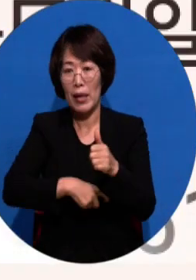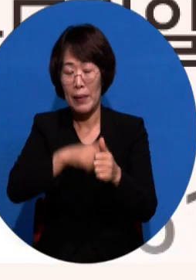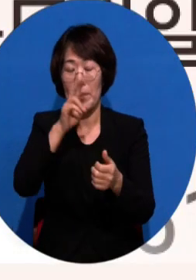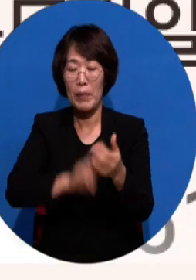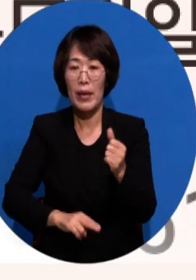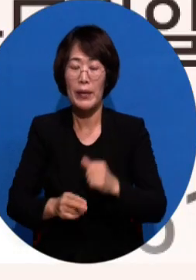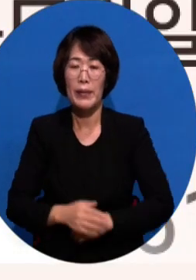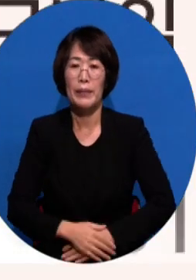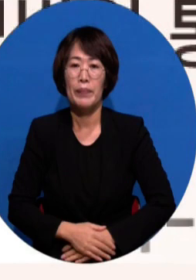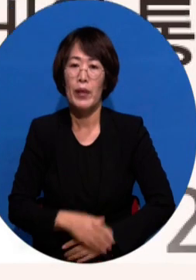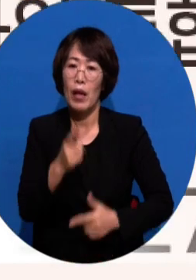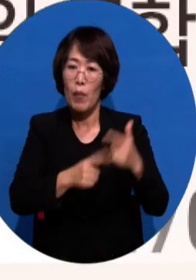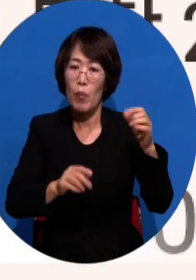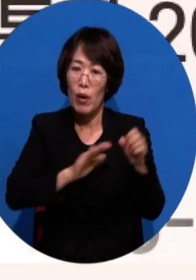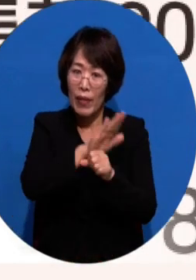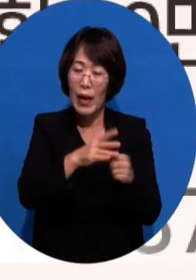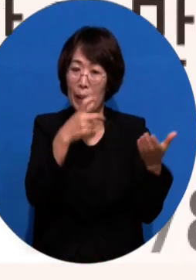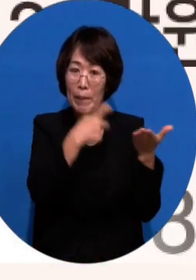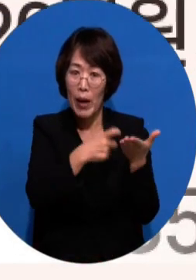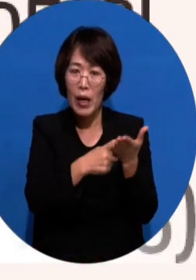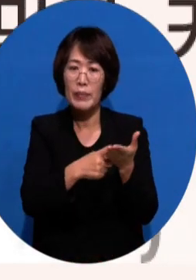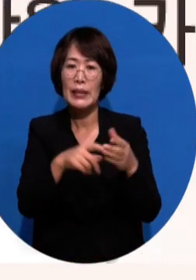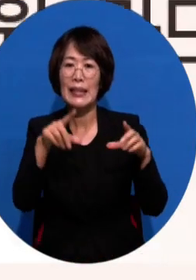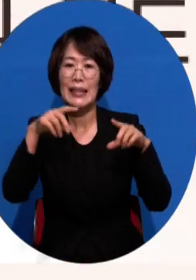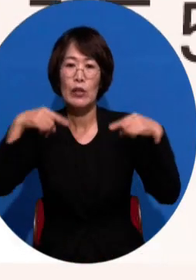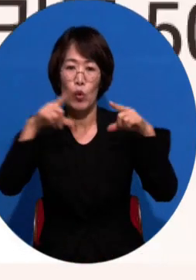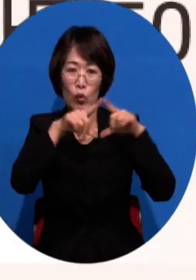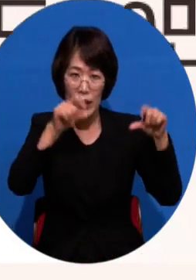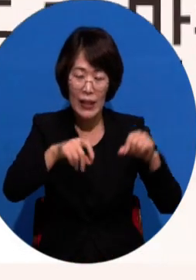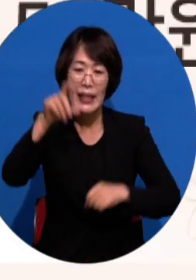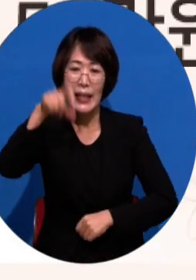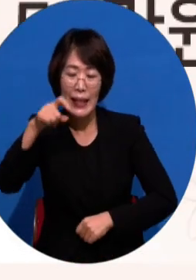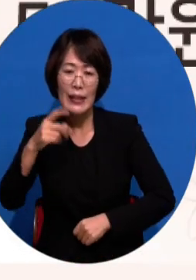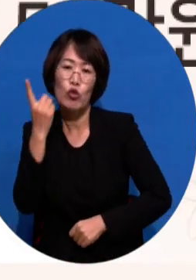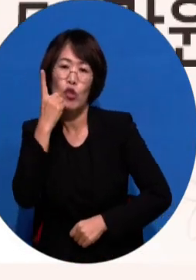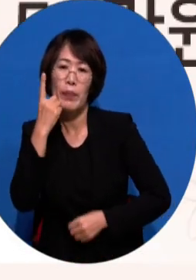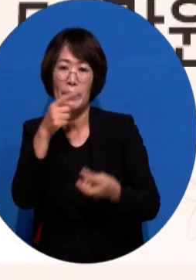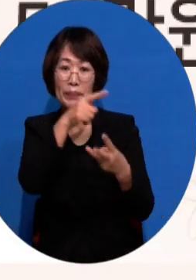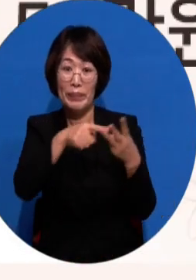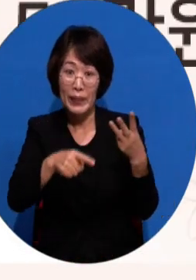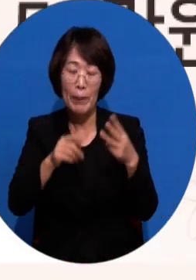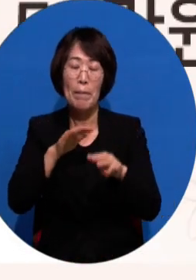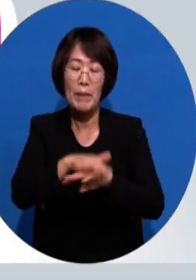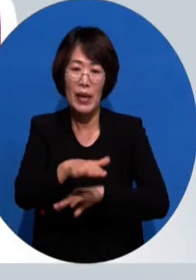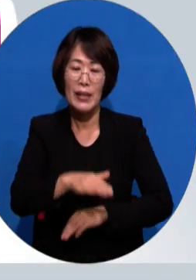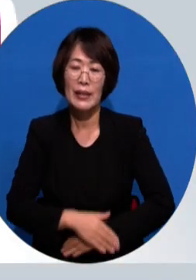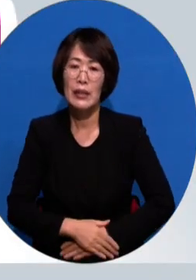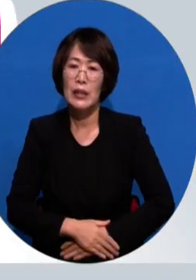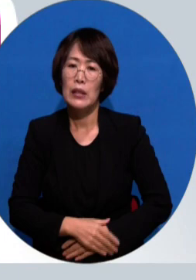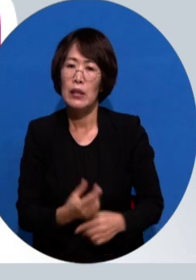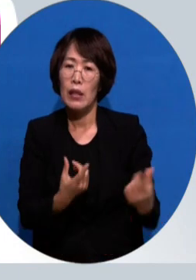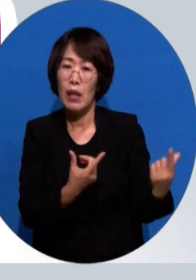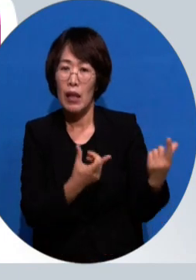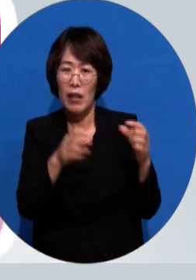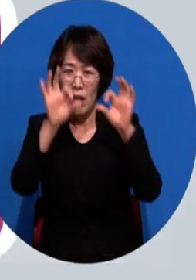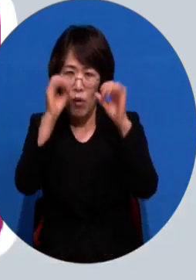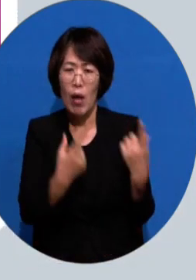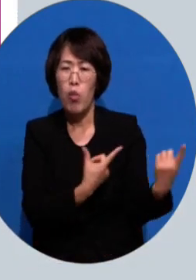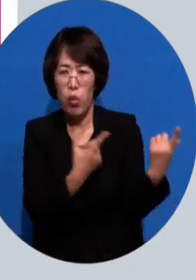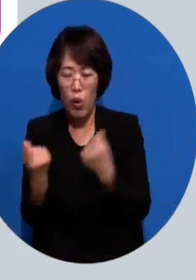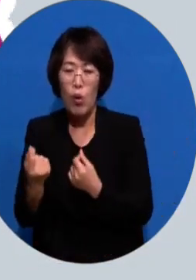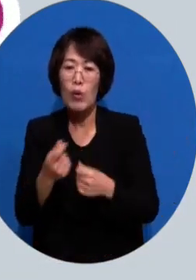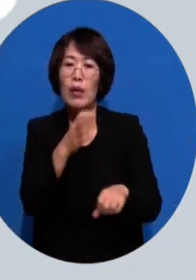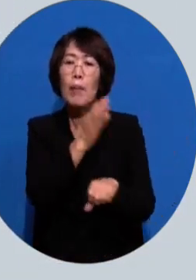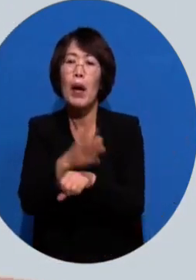판매합니다 목포사랑 상품권은 지류형 카드형 모바일형 세 가지 유형으로 동일한 할인율이 적용되며